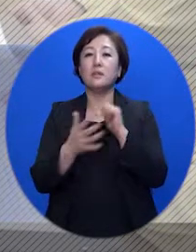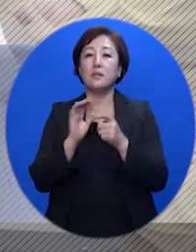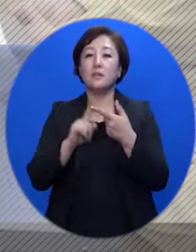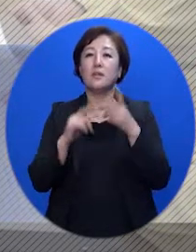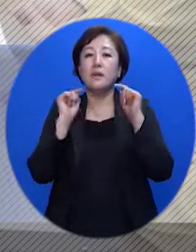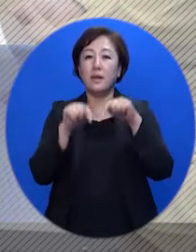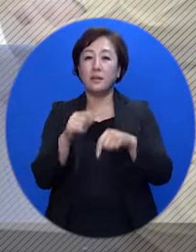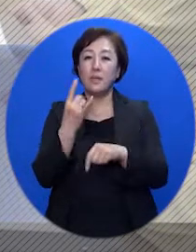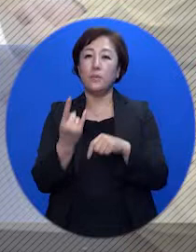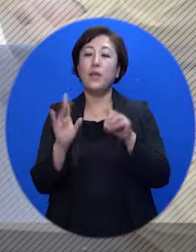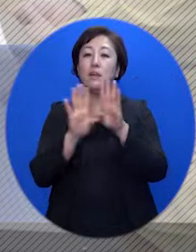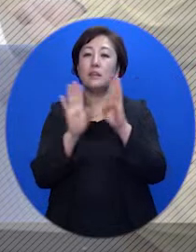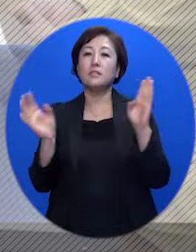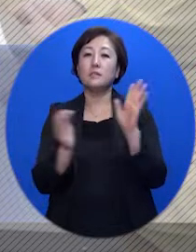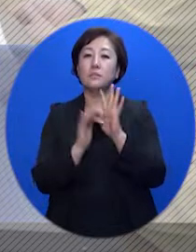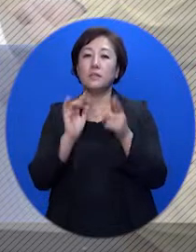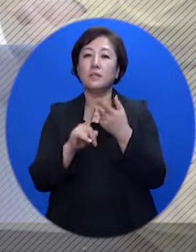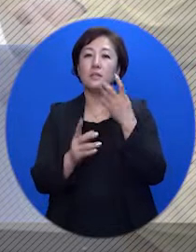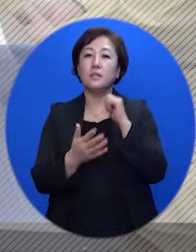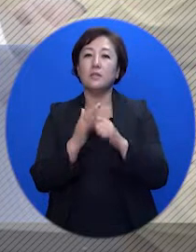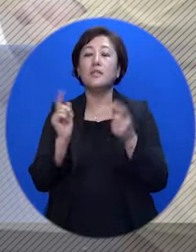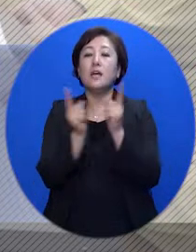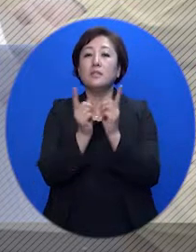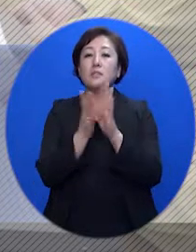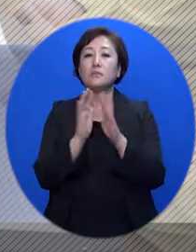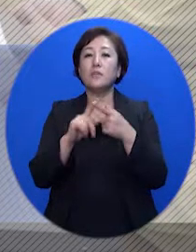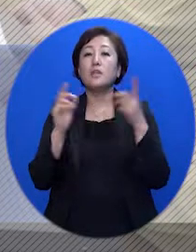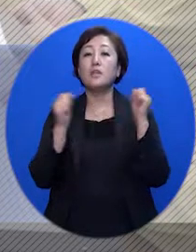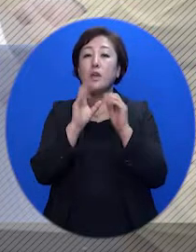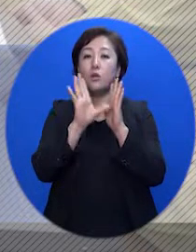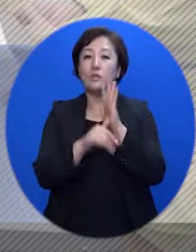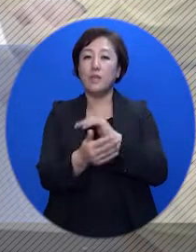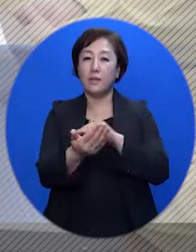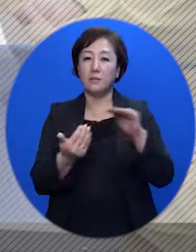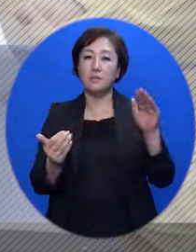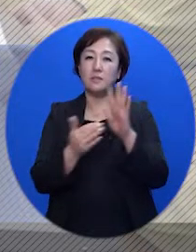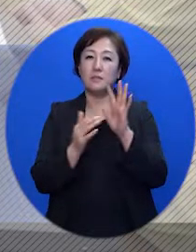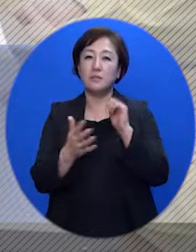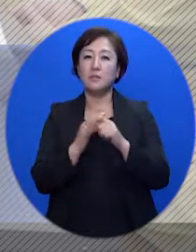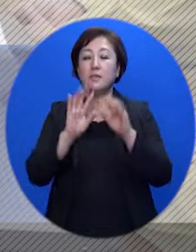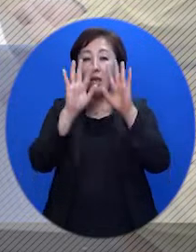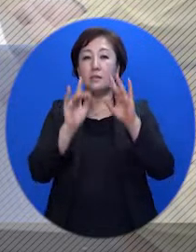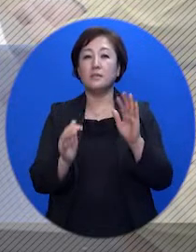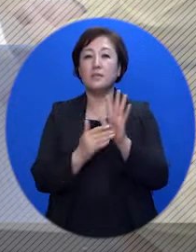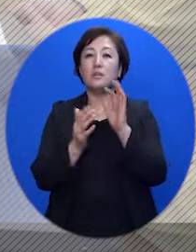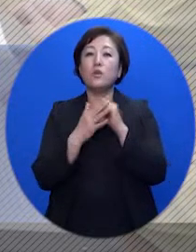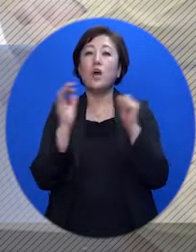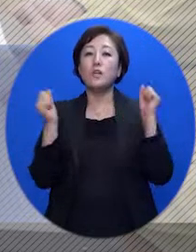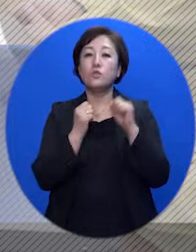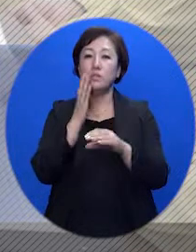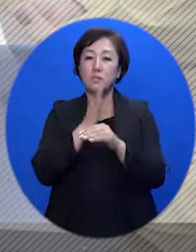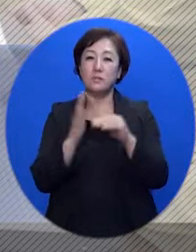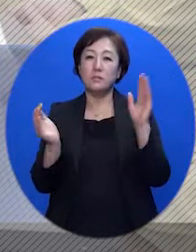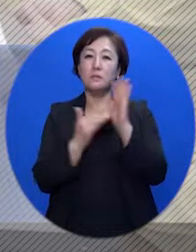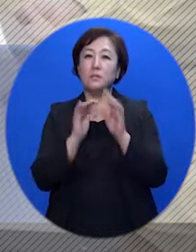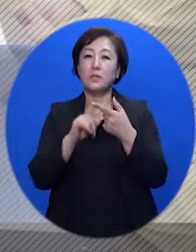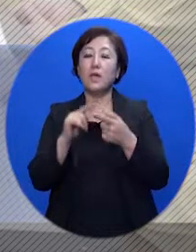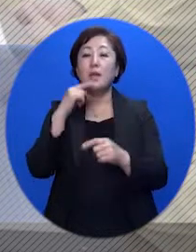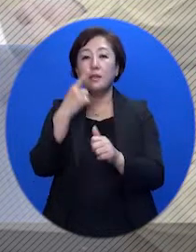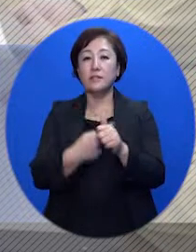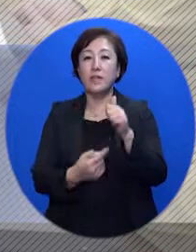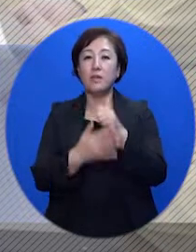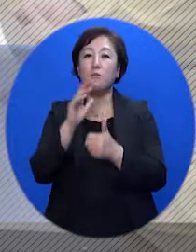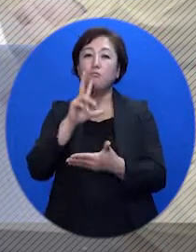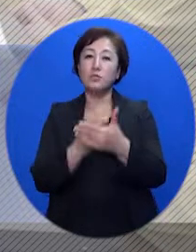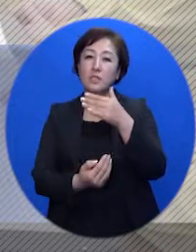간담회가 열렸습니다. 이날 간담회는 본격적인 겨울철을 앞두고 대설과 한파 등 겨울철 자연재난에